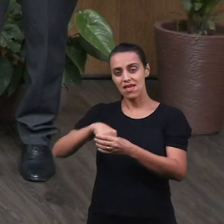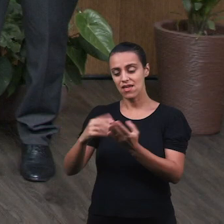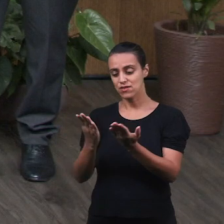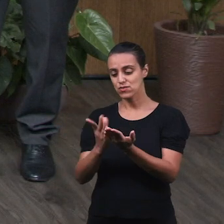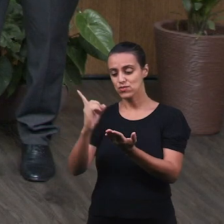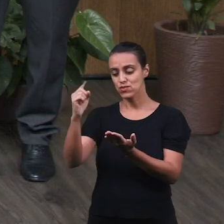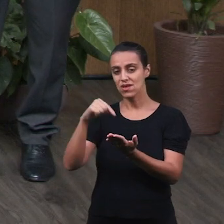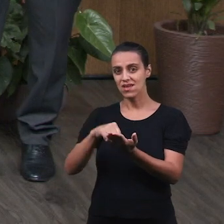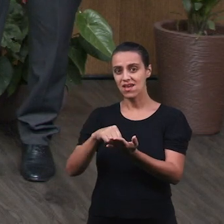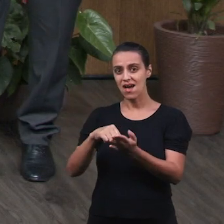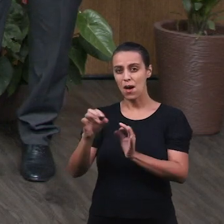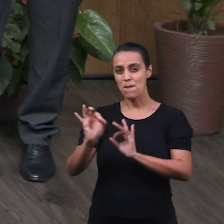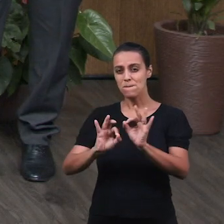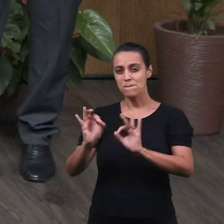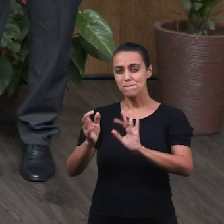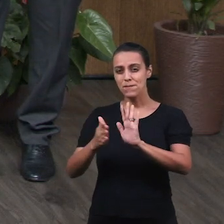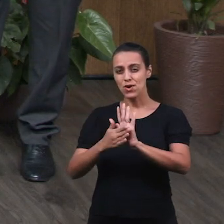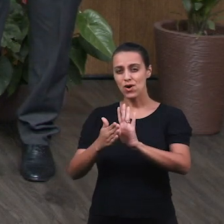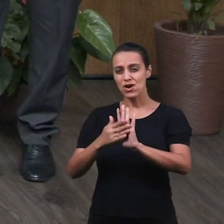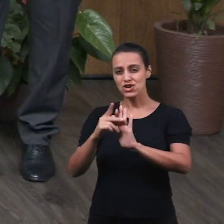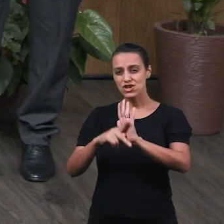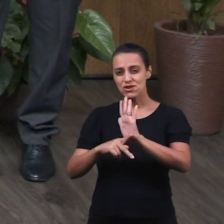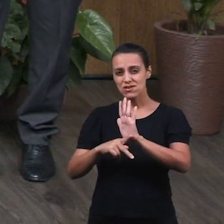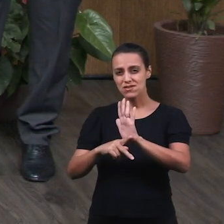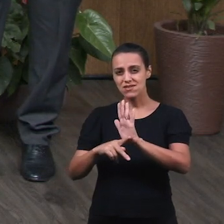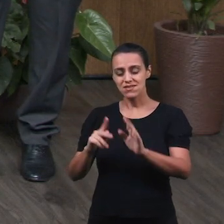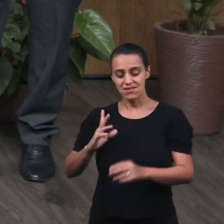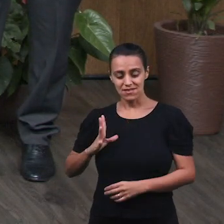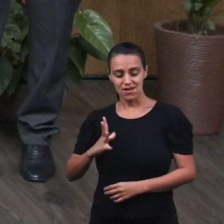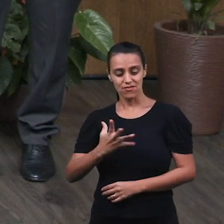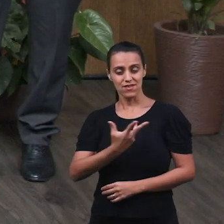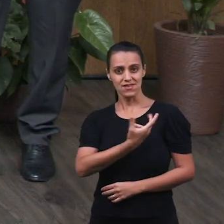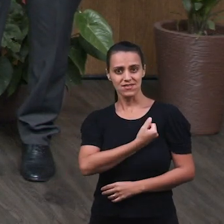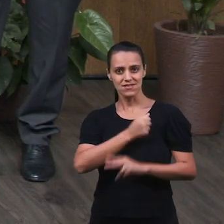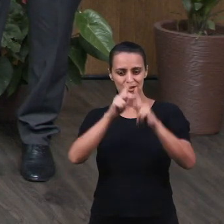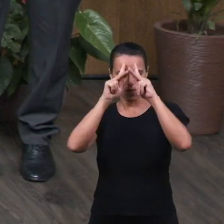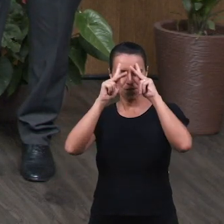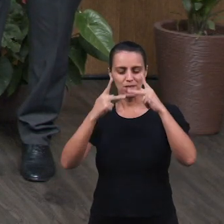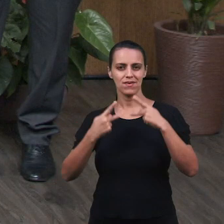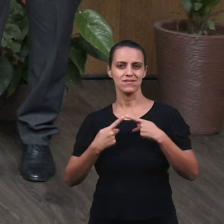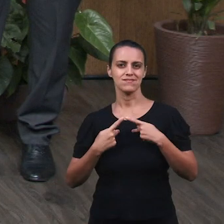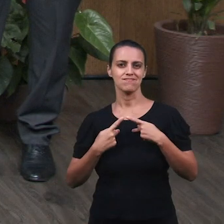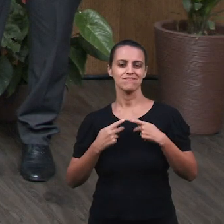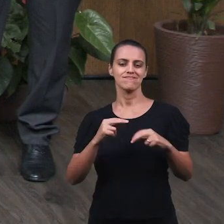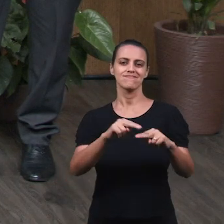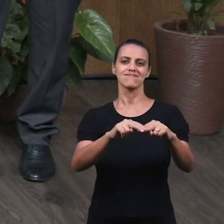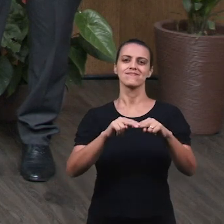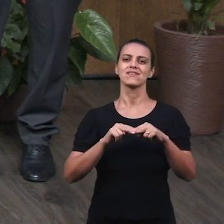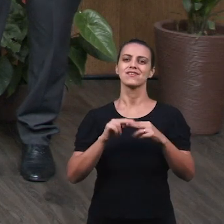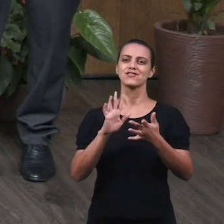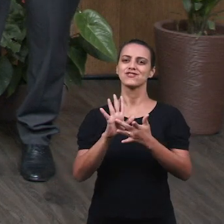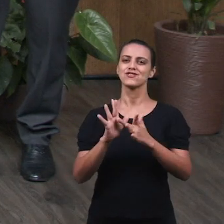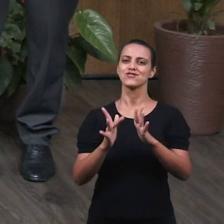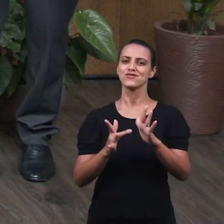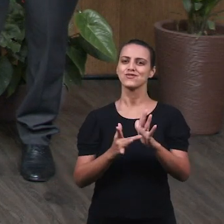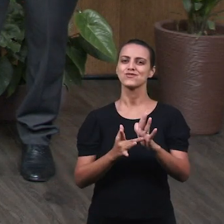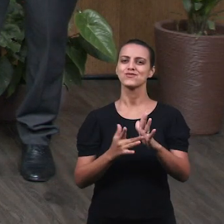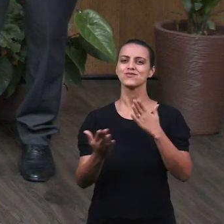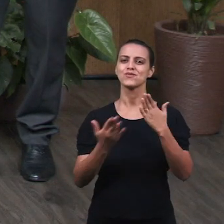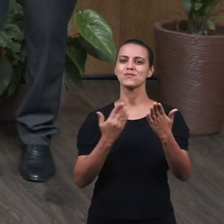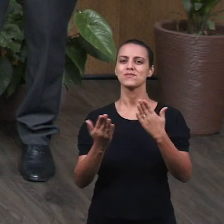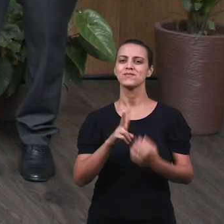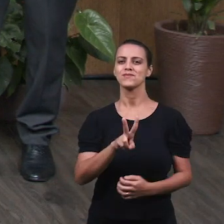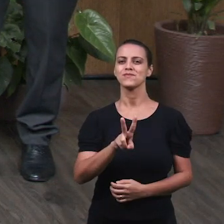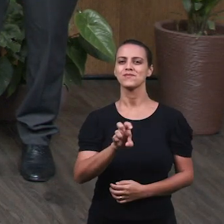de salut de l'homme à travers le Seigneur Jésus, qui est le Verbe de